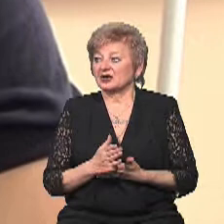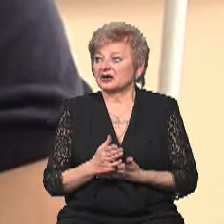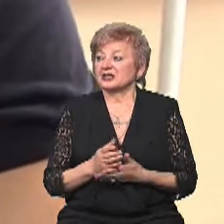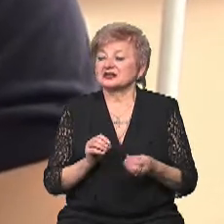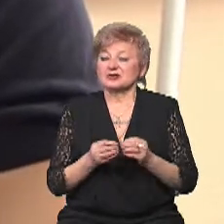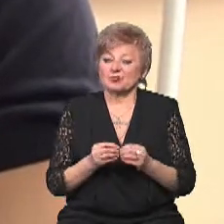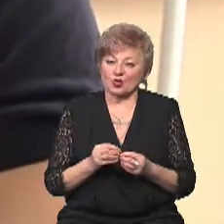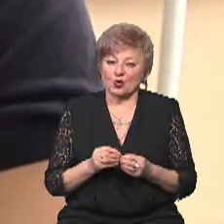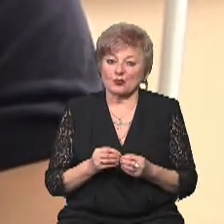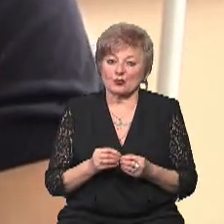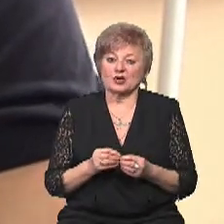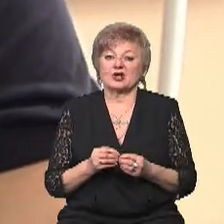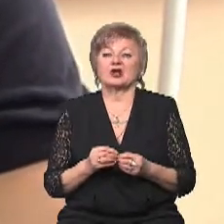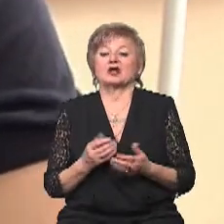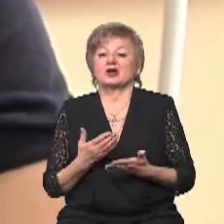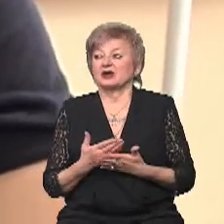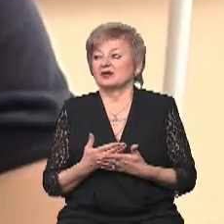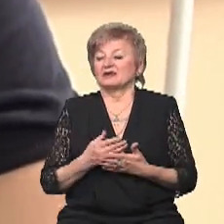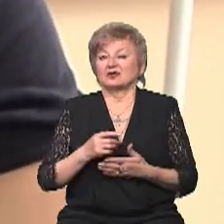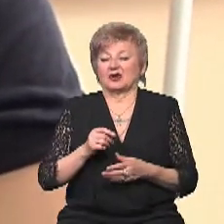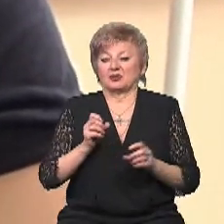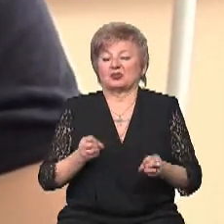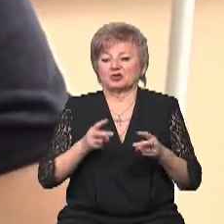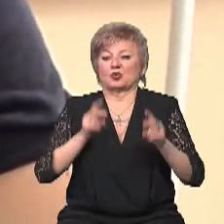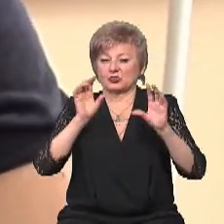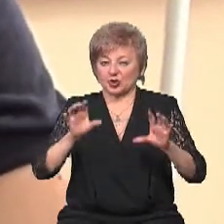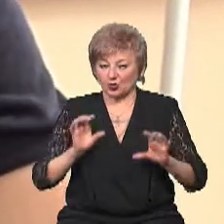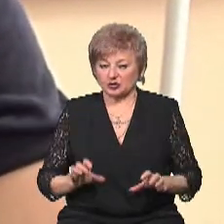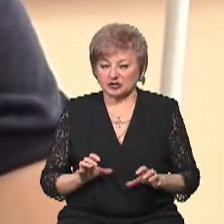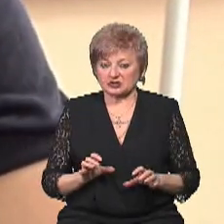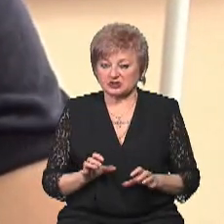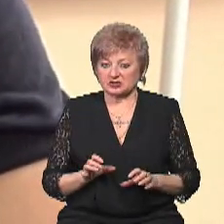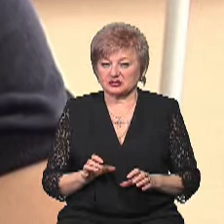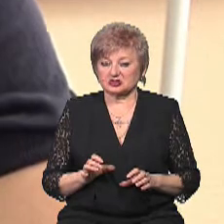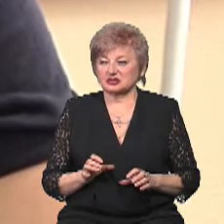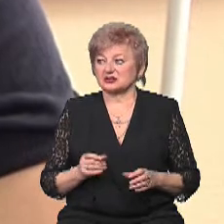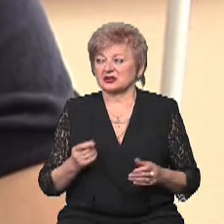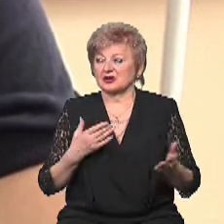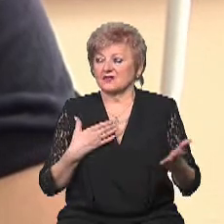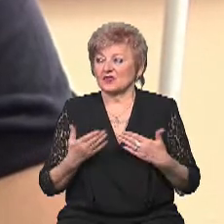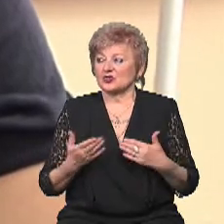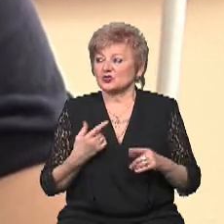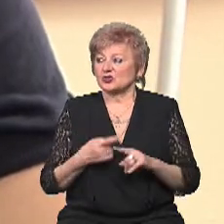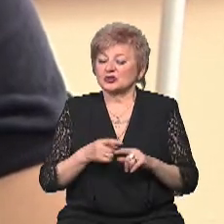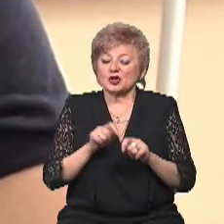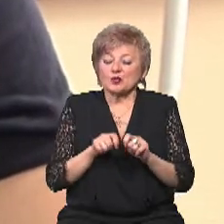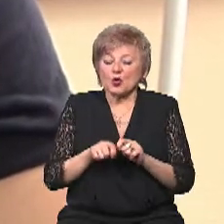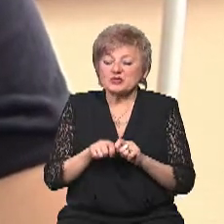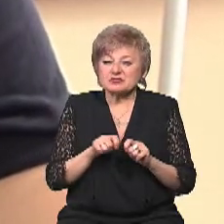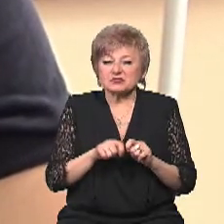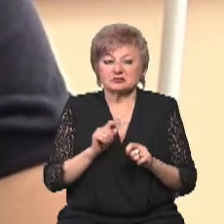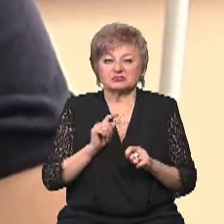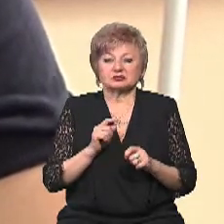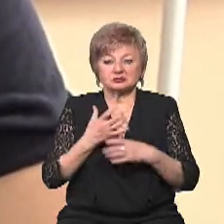и прорехи в уголовно-процессуальном кодексе, как вы сказали, в плане назначения тех же самых экспертиз, потому что при